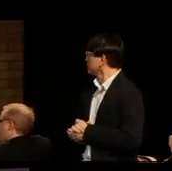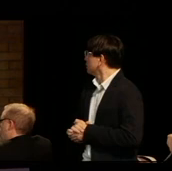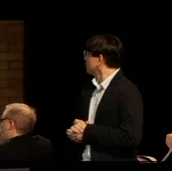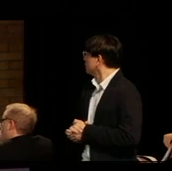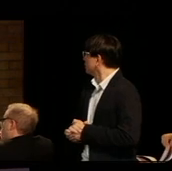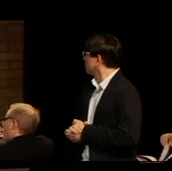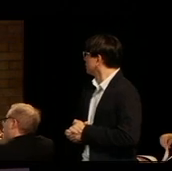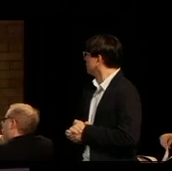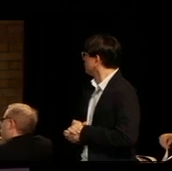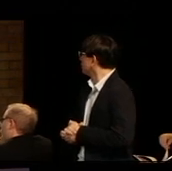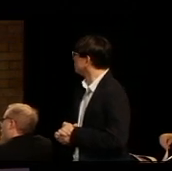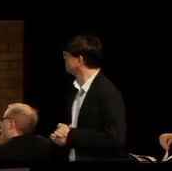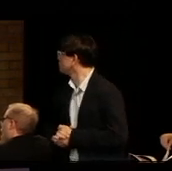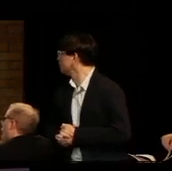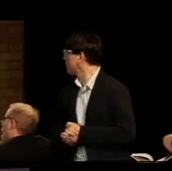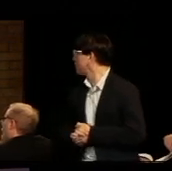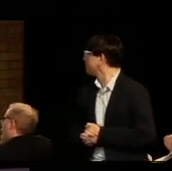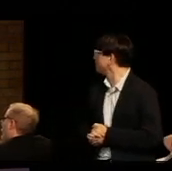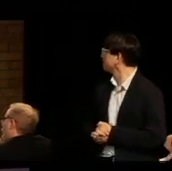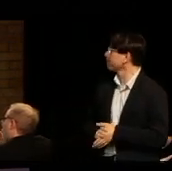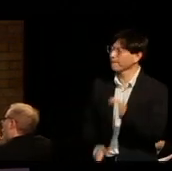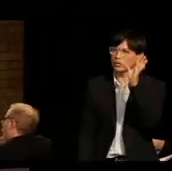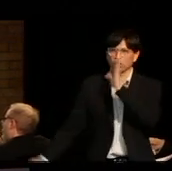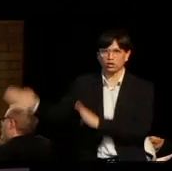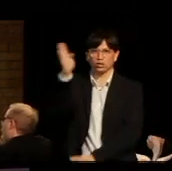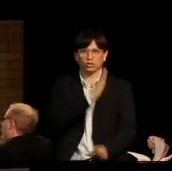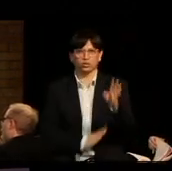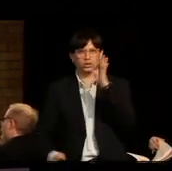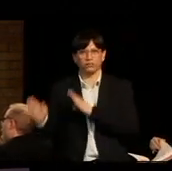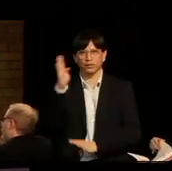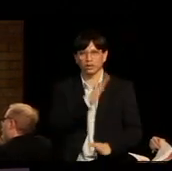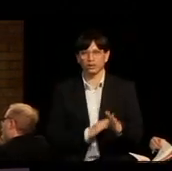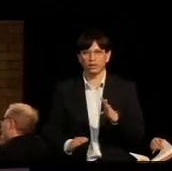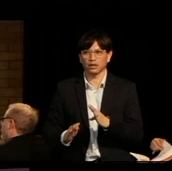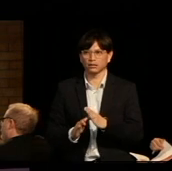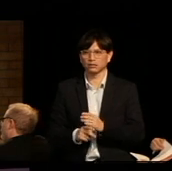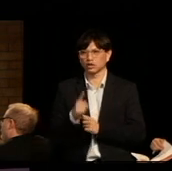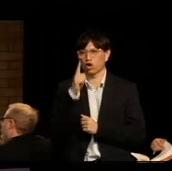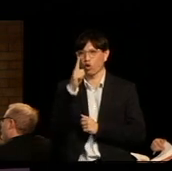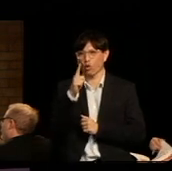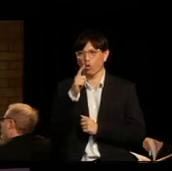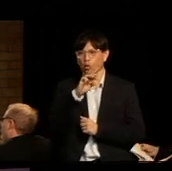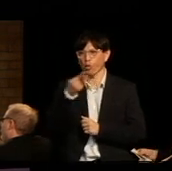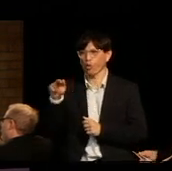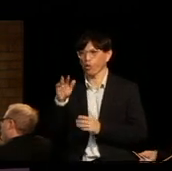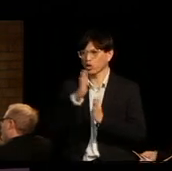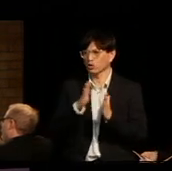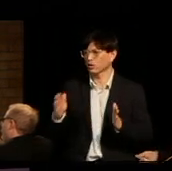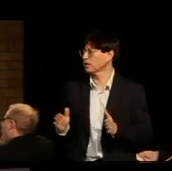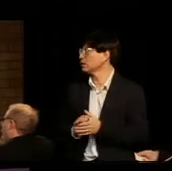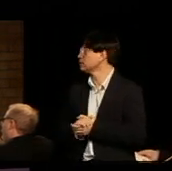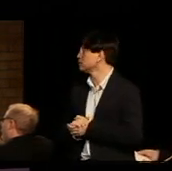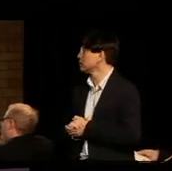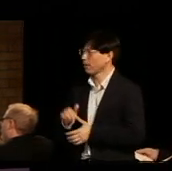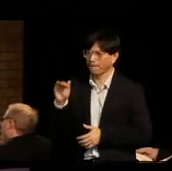Ehm poi la parte sulla disabilità che ha semplicemente una slide sulla catechesi con per